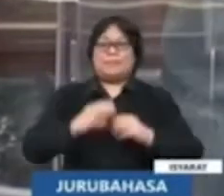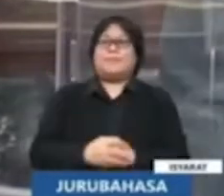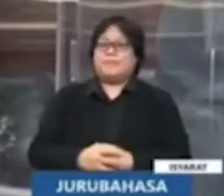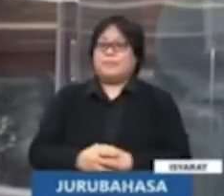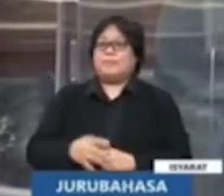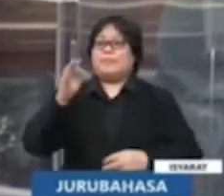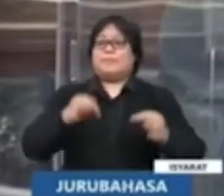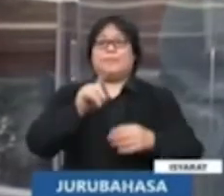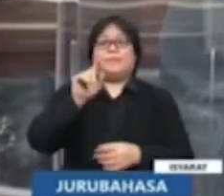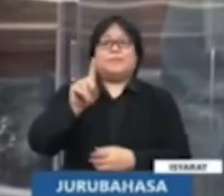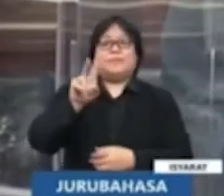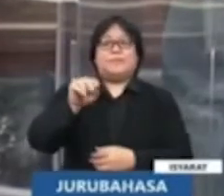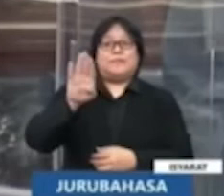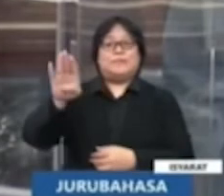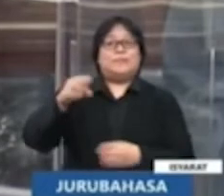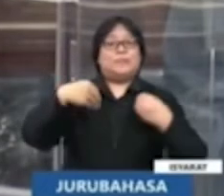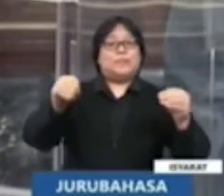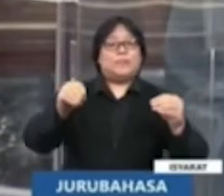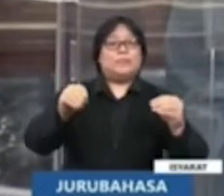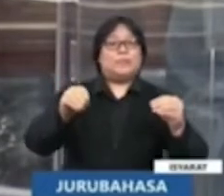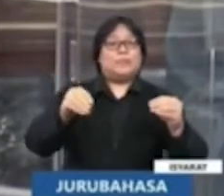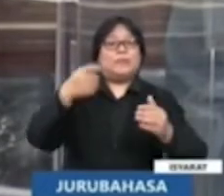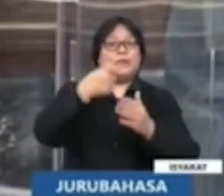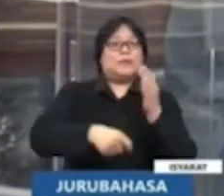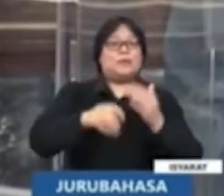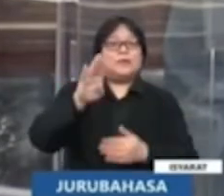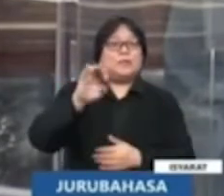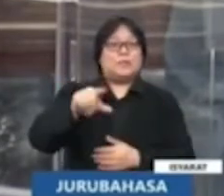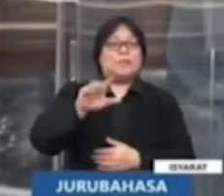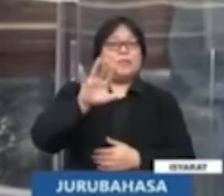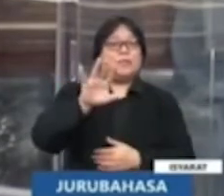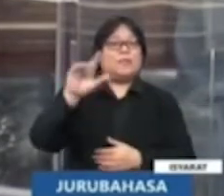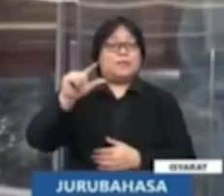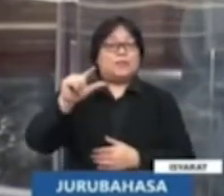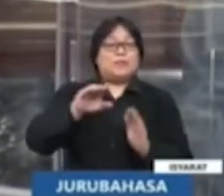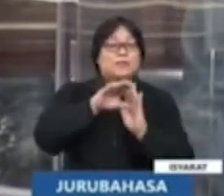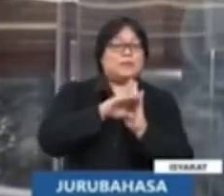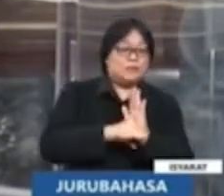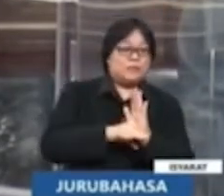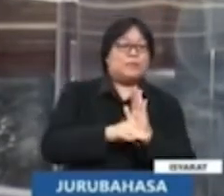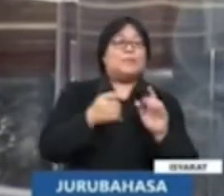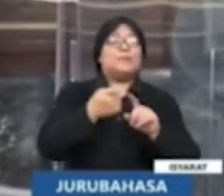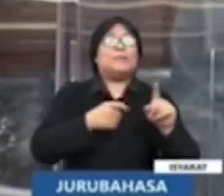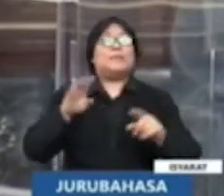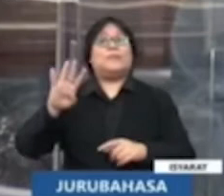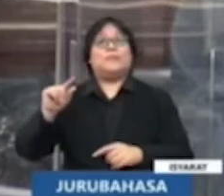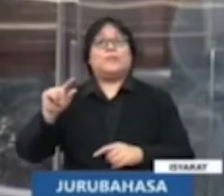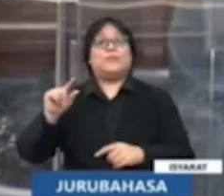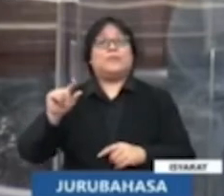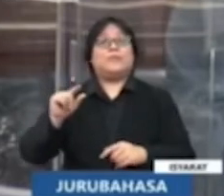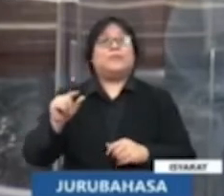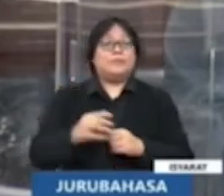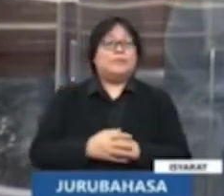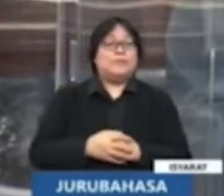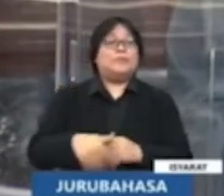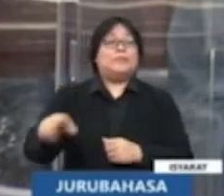Jika DNB menjual harga borong 5G bagi setiap data GB pada harga yang jauh lebih rendah daripada kos 4G yang